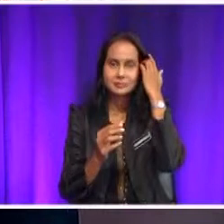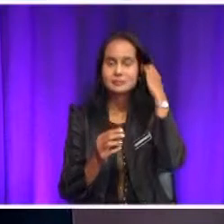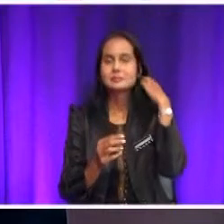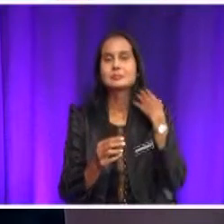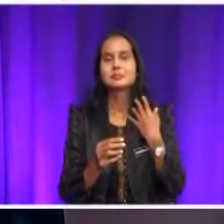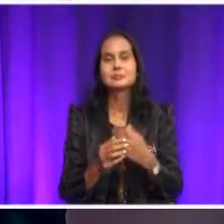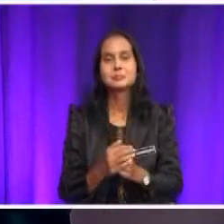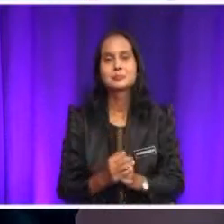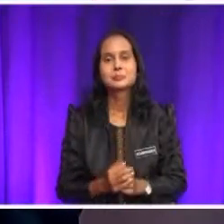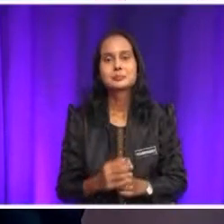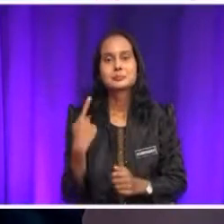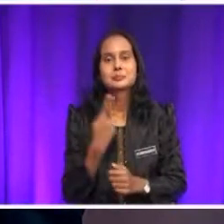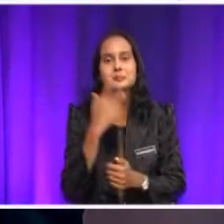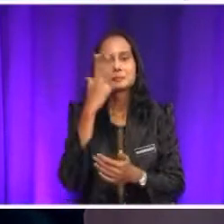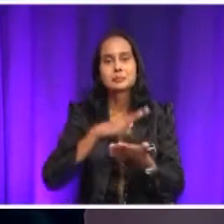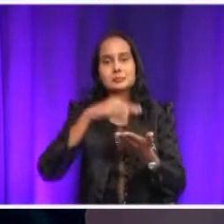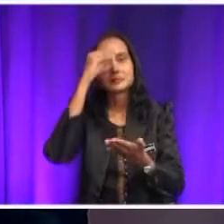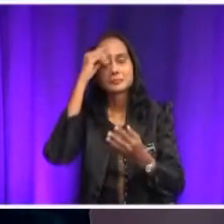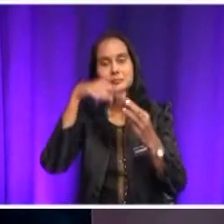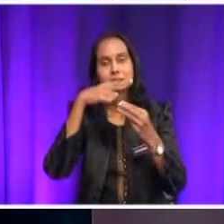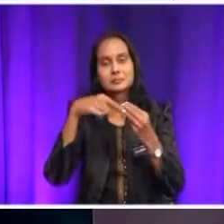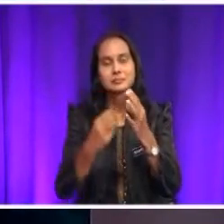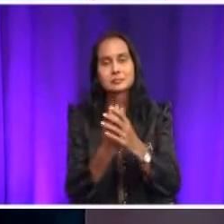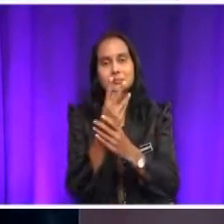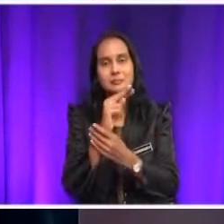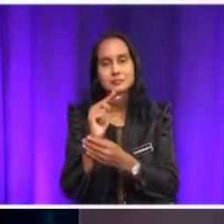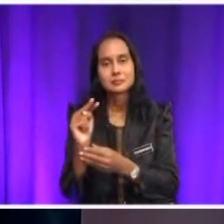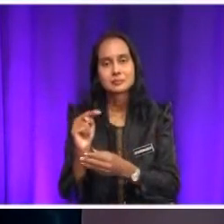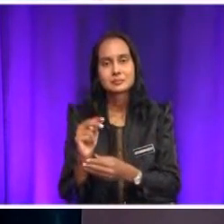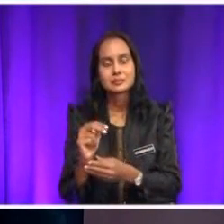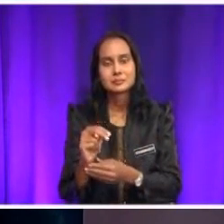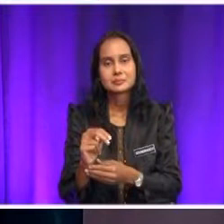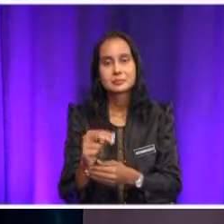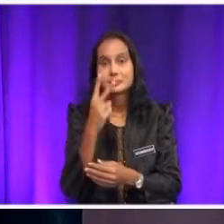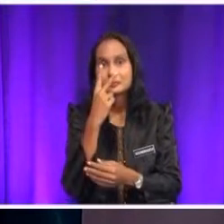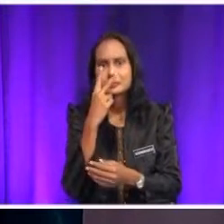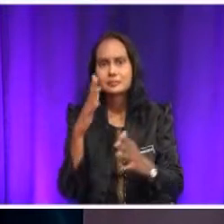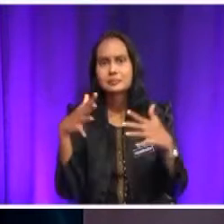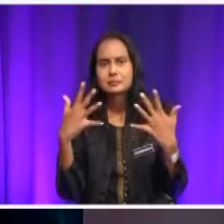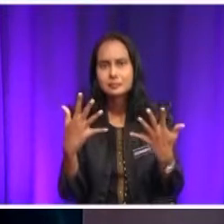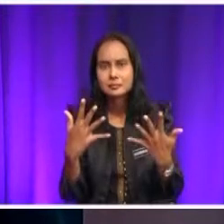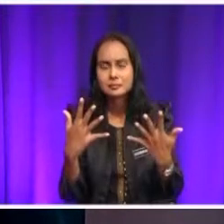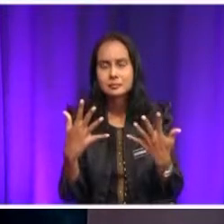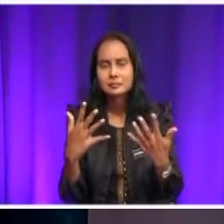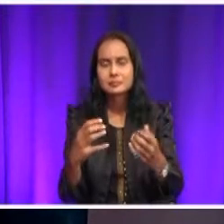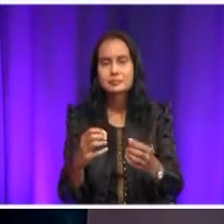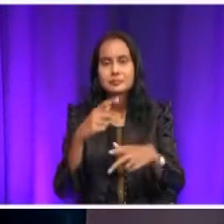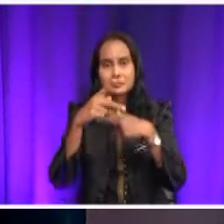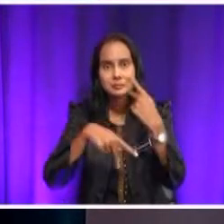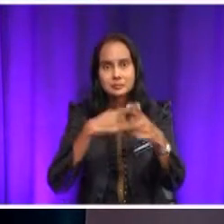Oke kita akan belajar berkenaan dengan tumbuhan-tumbuhan kita tengok bagaimana pertumbuhannya dan apakah